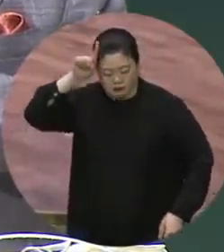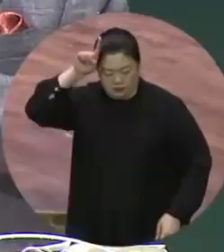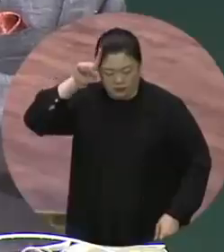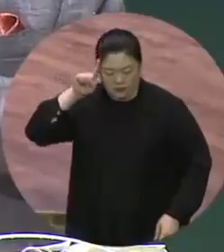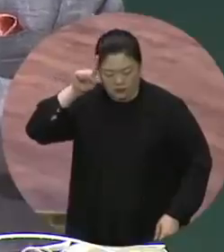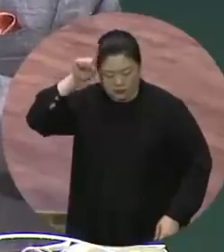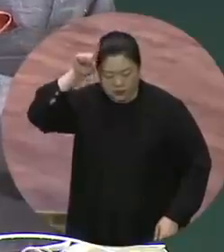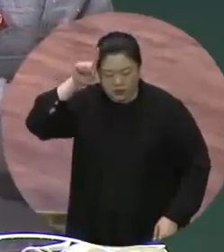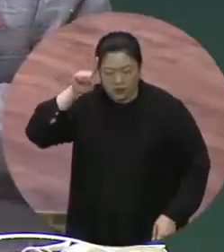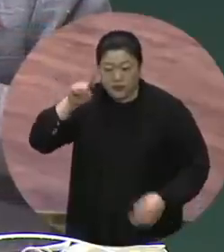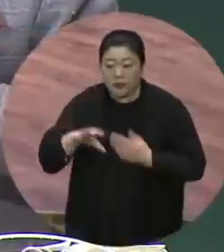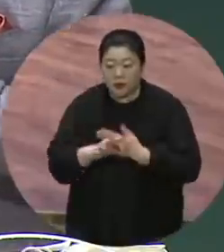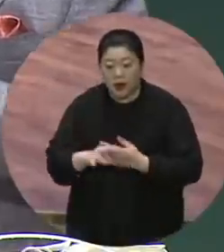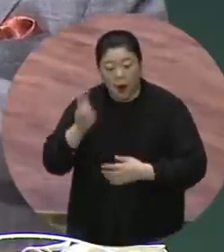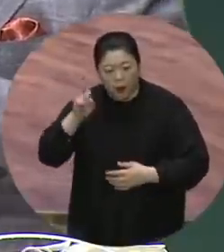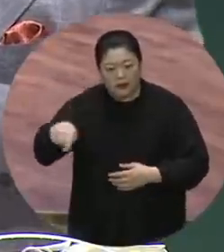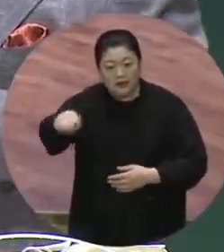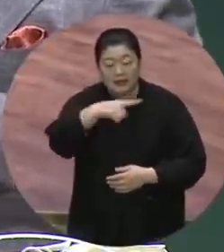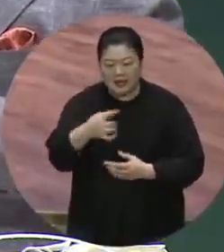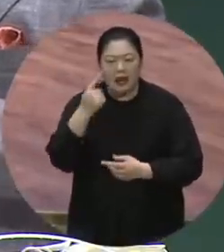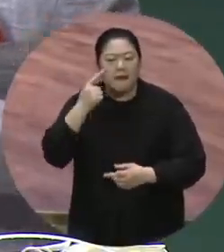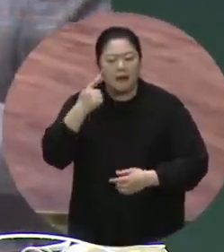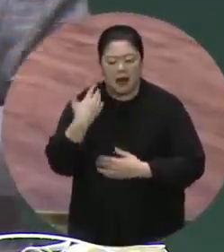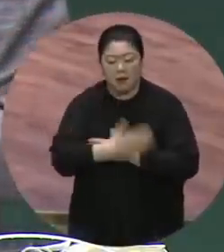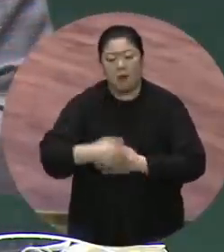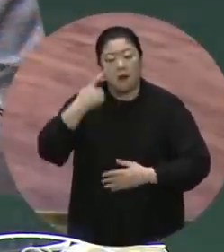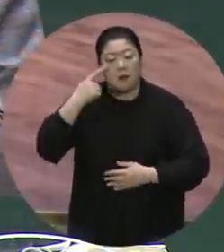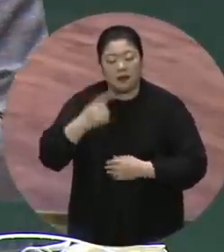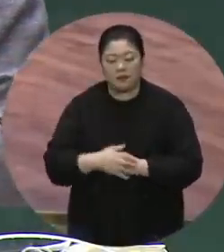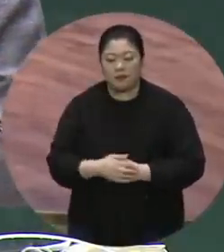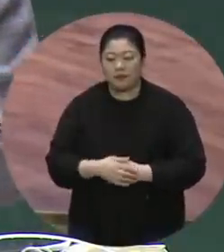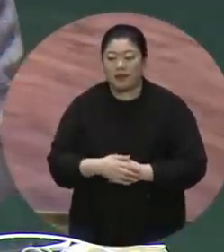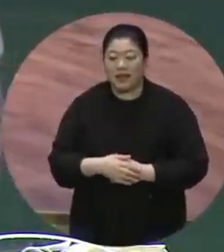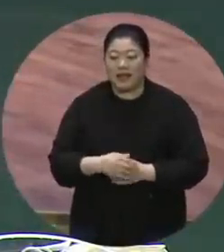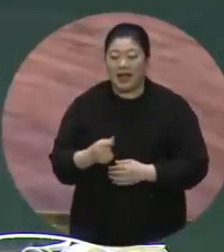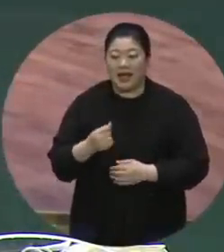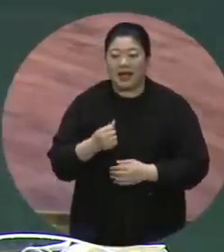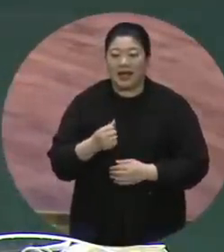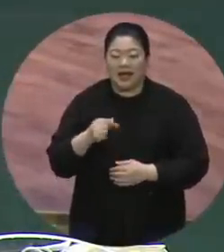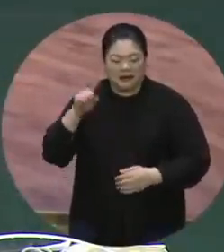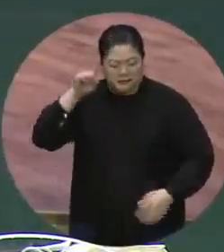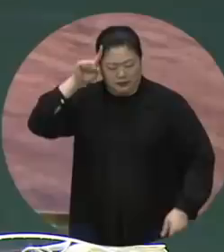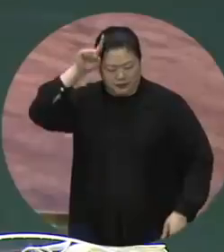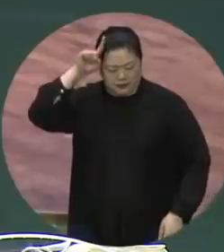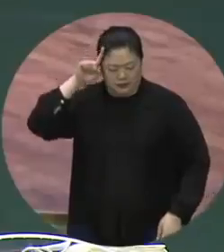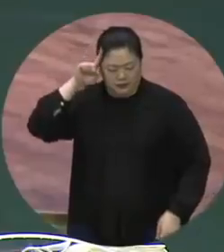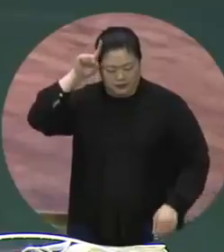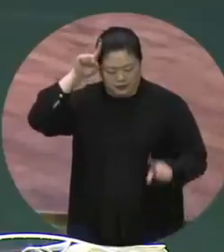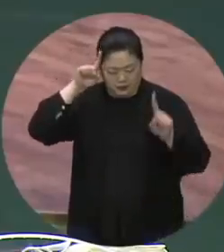밤새도록 3일만 여러분이 경상도 부산 말입니다. 구리죽을 쑤어보세요.